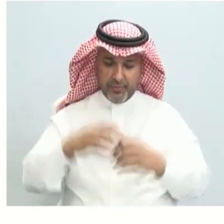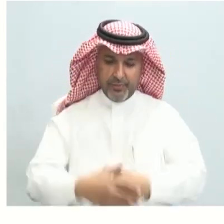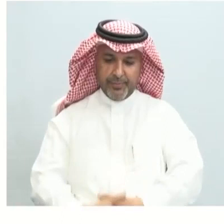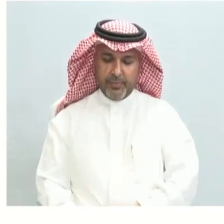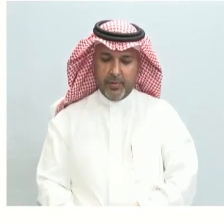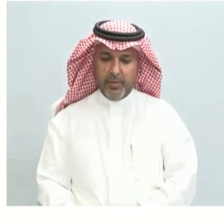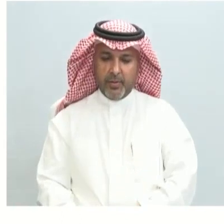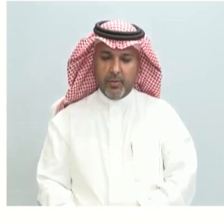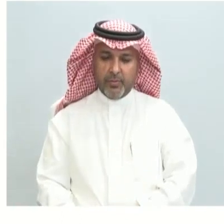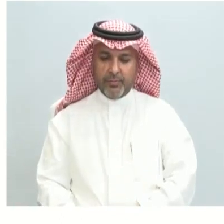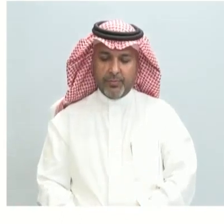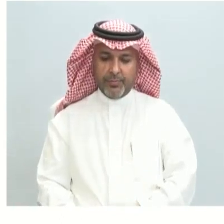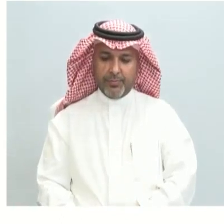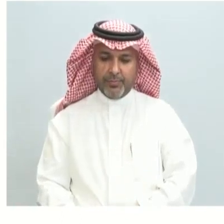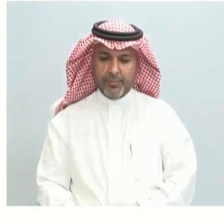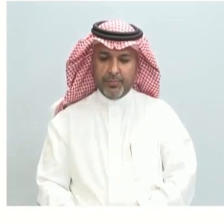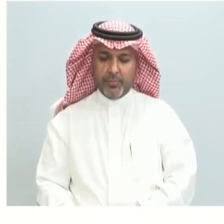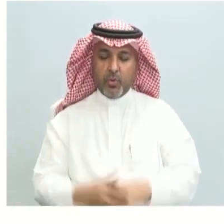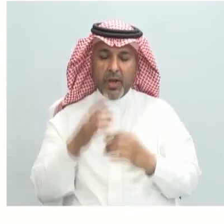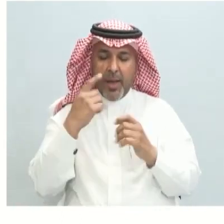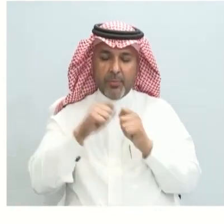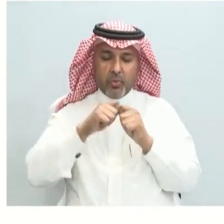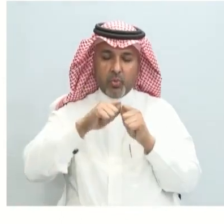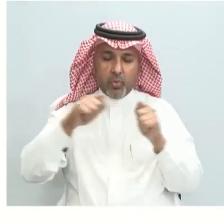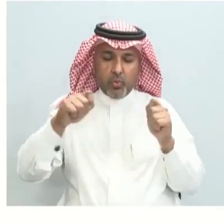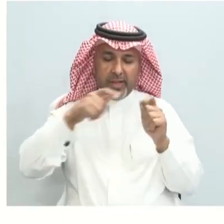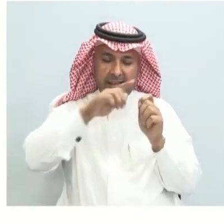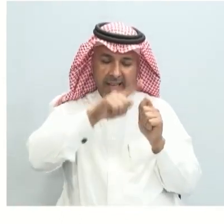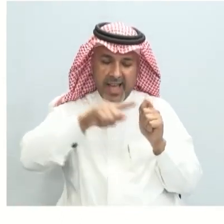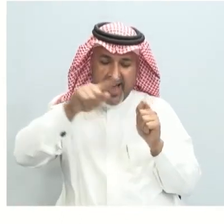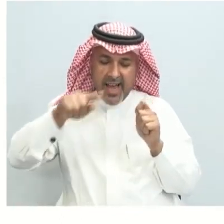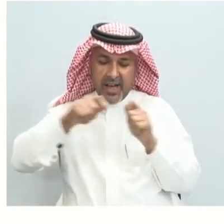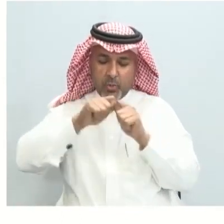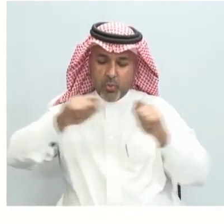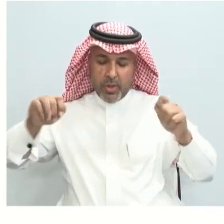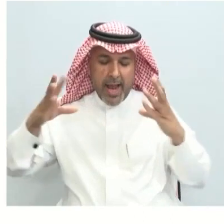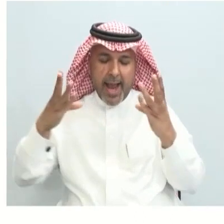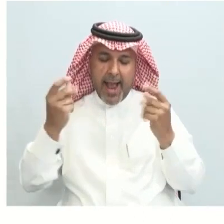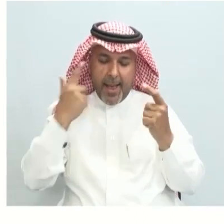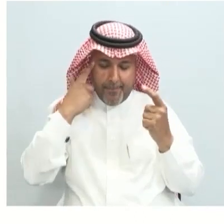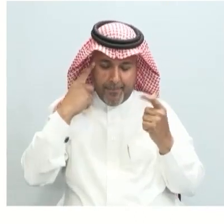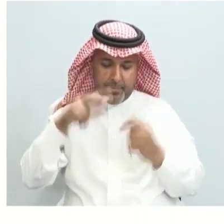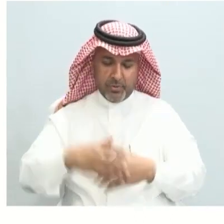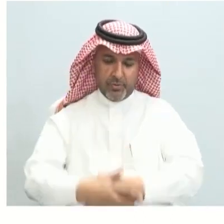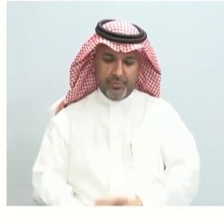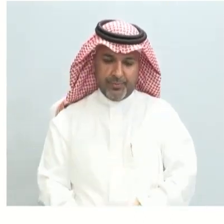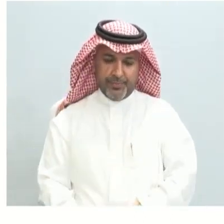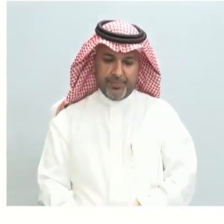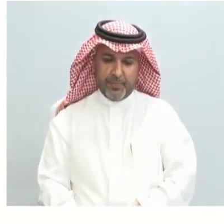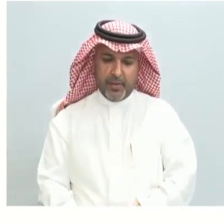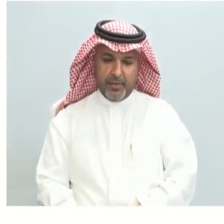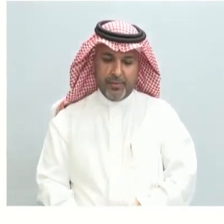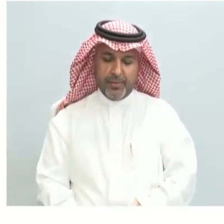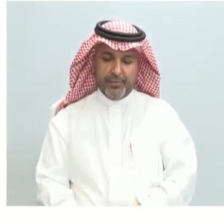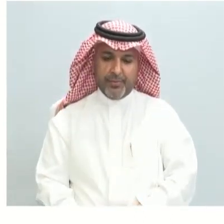طبعاً في البداية أنا أبغى أجيب اللي هو طول الدورة أريد أن أوجد طول الدورة فطول الدورة مثل ما ذكرنا